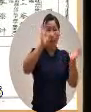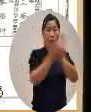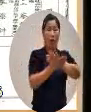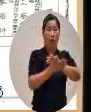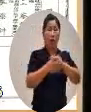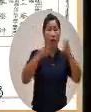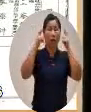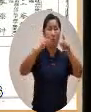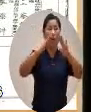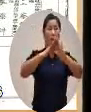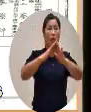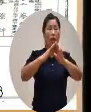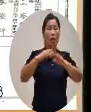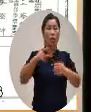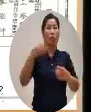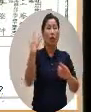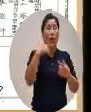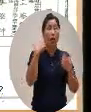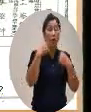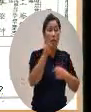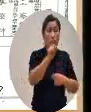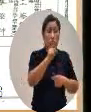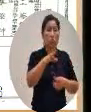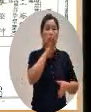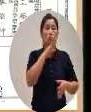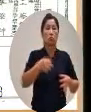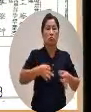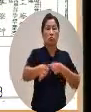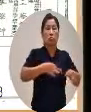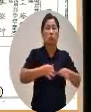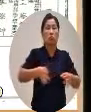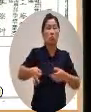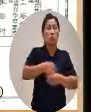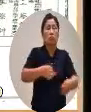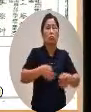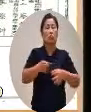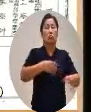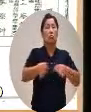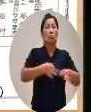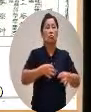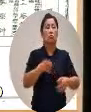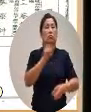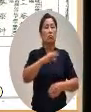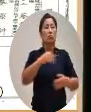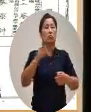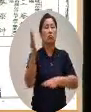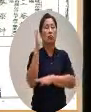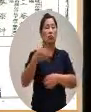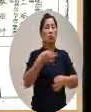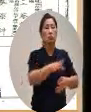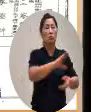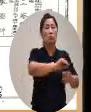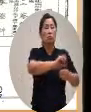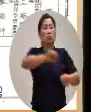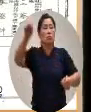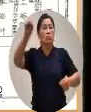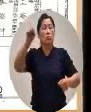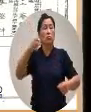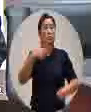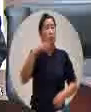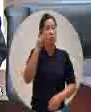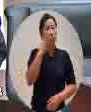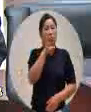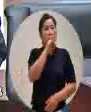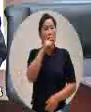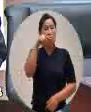原因是買賣可是跟市長報告這個這個朝二十六